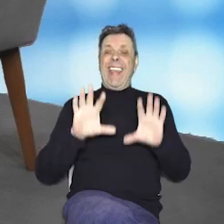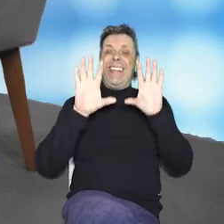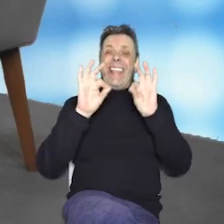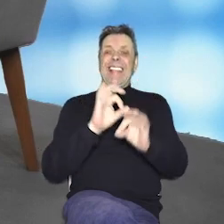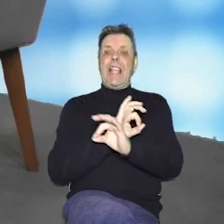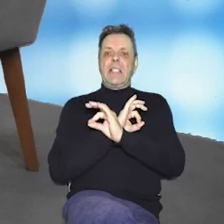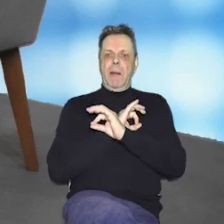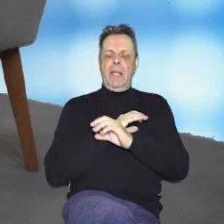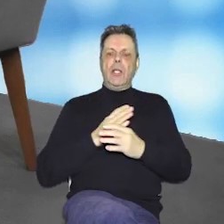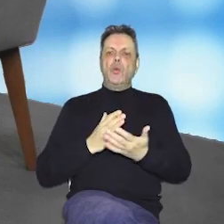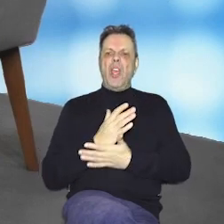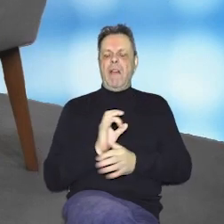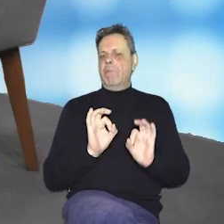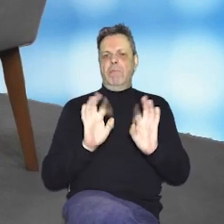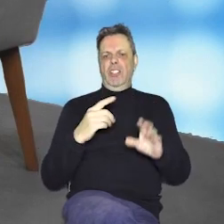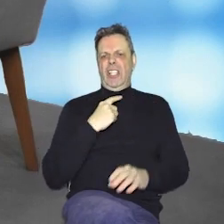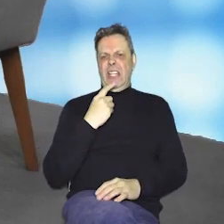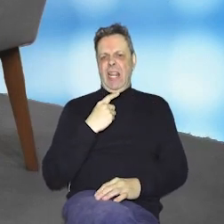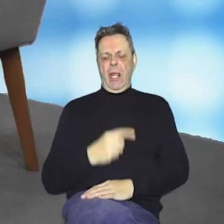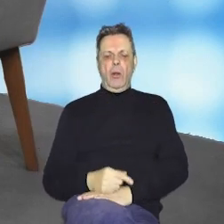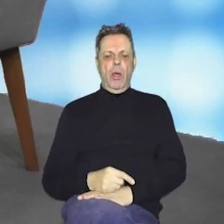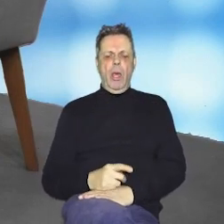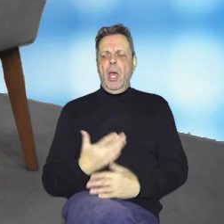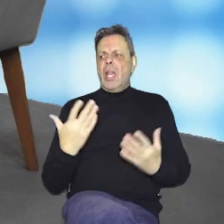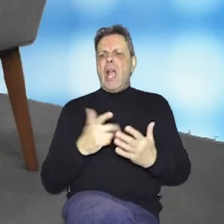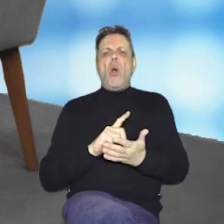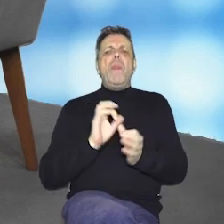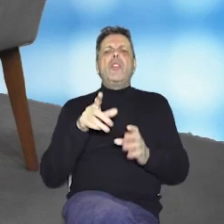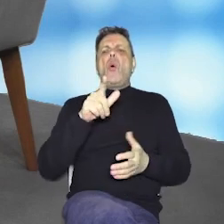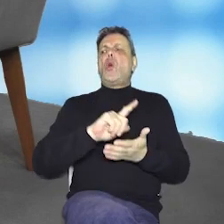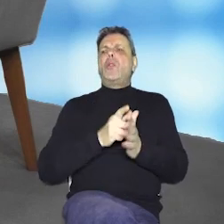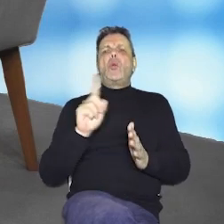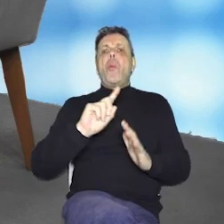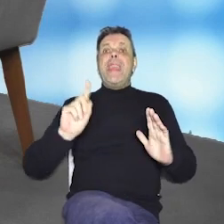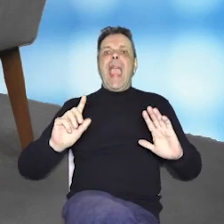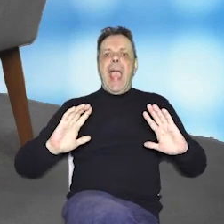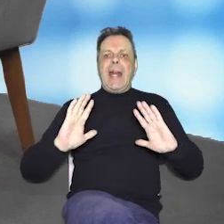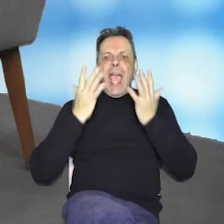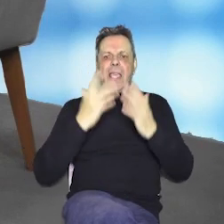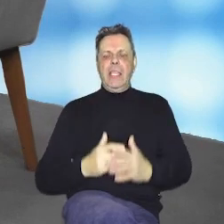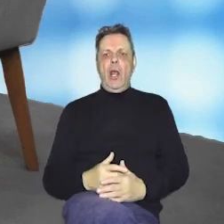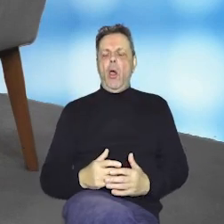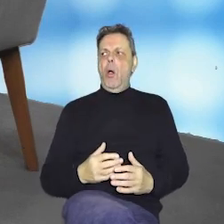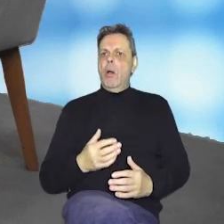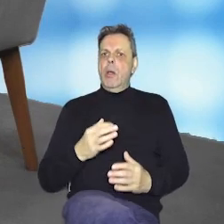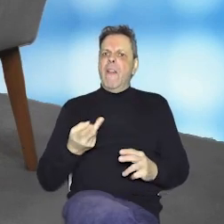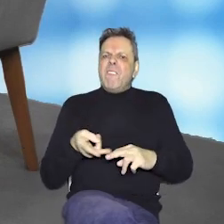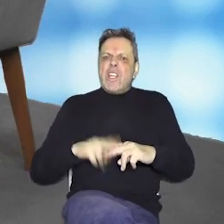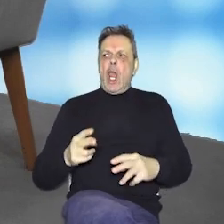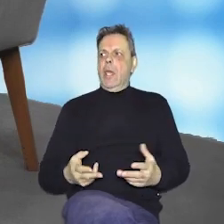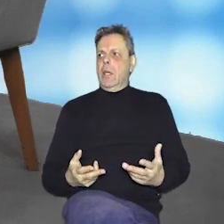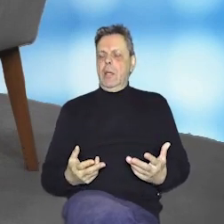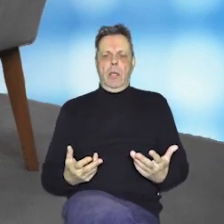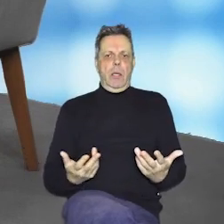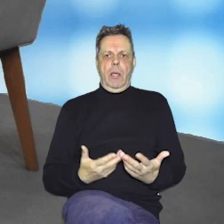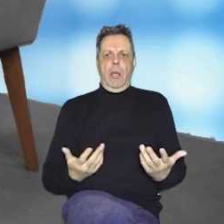slučajeva. Da, i pitam se kako nitko u tom trenutku nije reagirao jače, više, ne